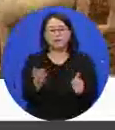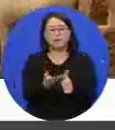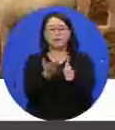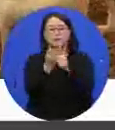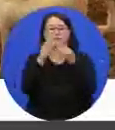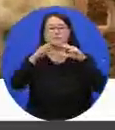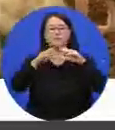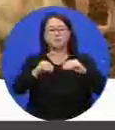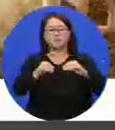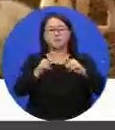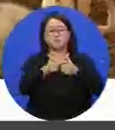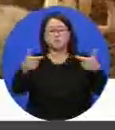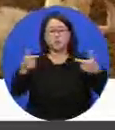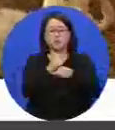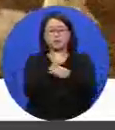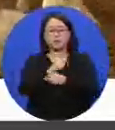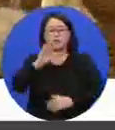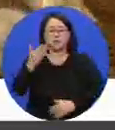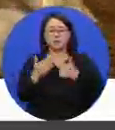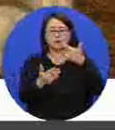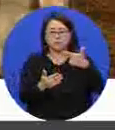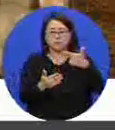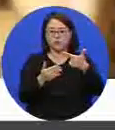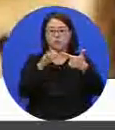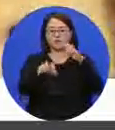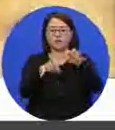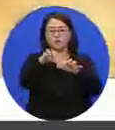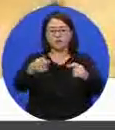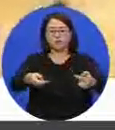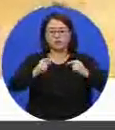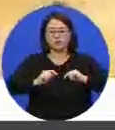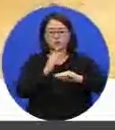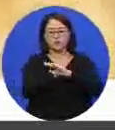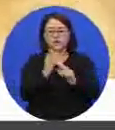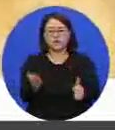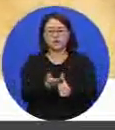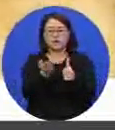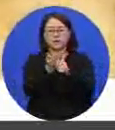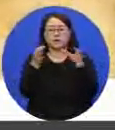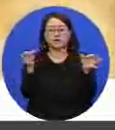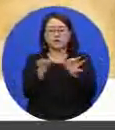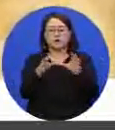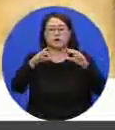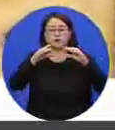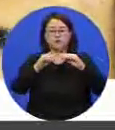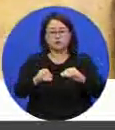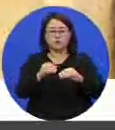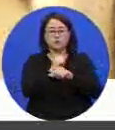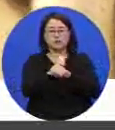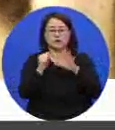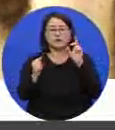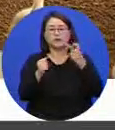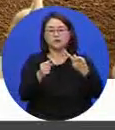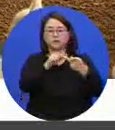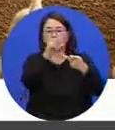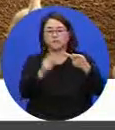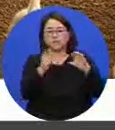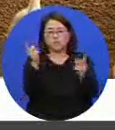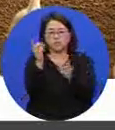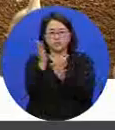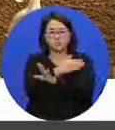이달부터 내년 2월까지 6개 오리 사육 농가가 참여하고 있는 사육 일시 중단을 다음 달부터 내년